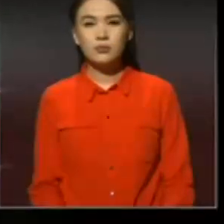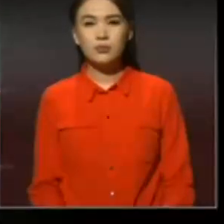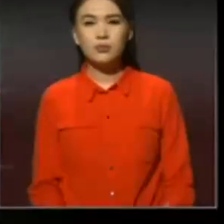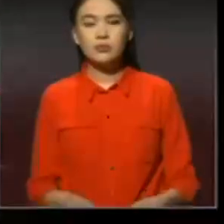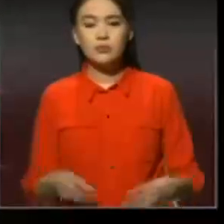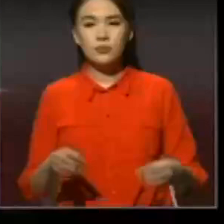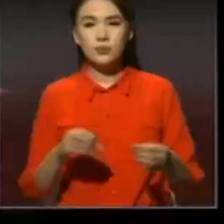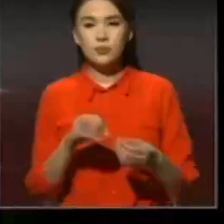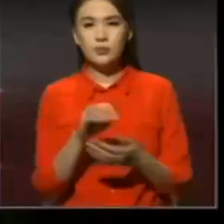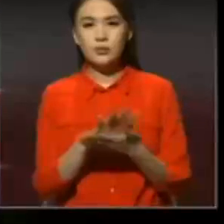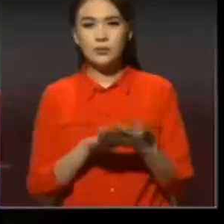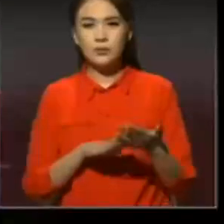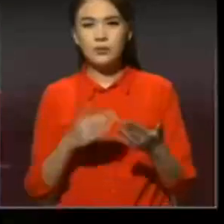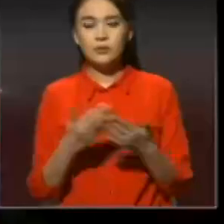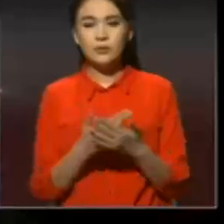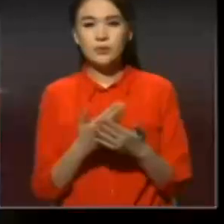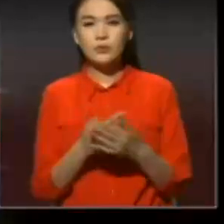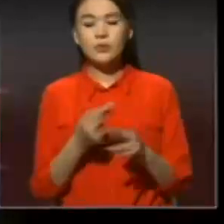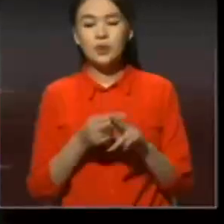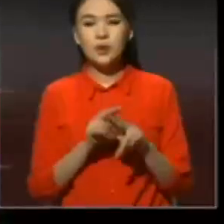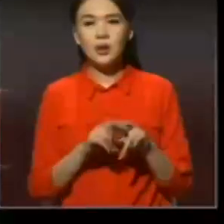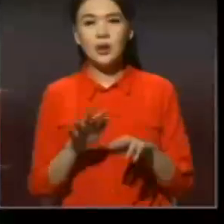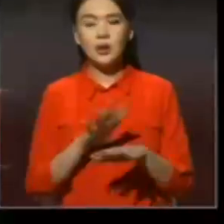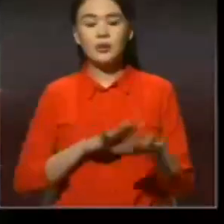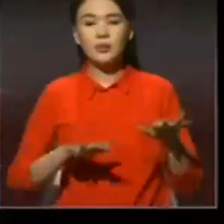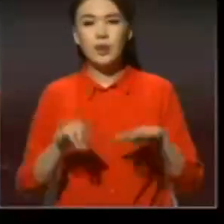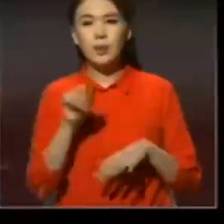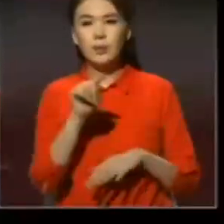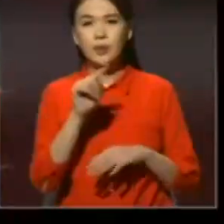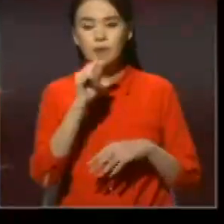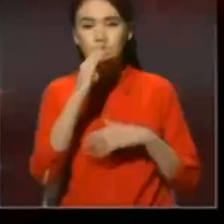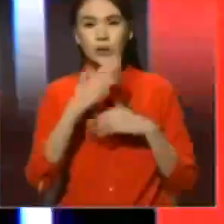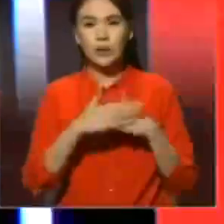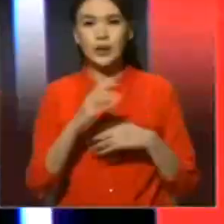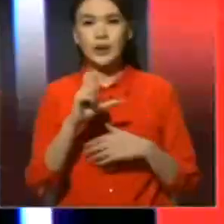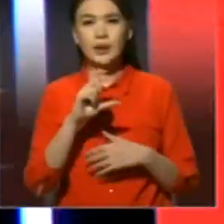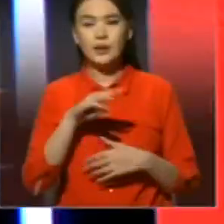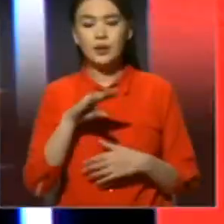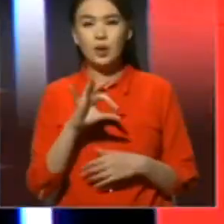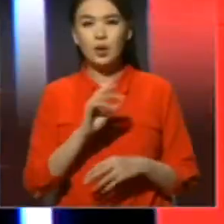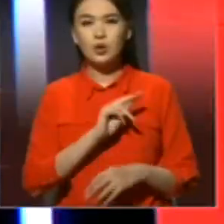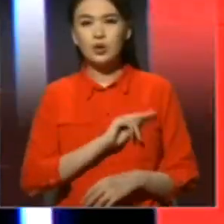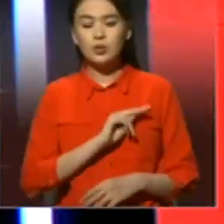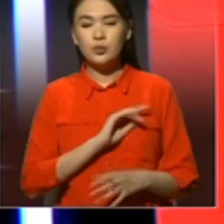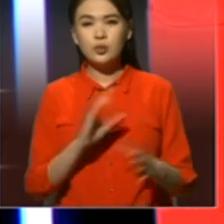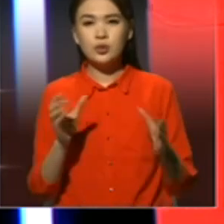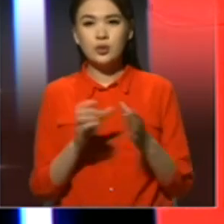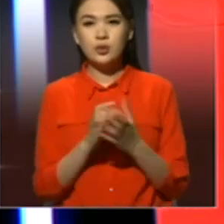Тікелей эфирдеміз. Әрі қарай жалғастырсақ, мінекей елімізде мыңға жуық этномәдени бірлестік жұмыс істейді екен.